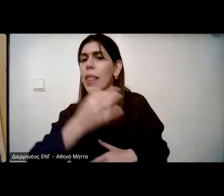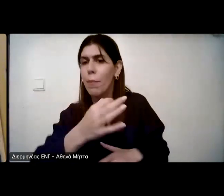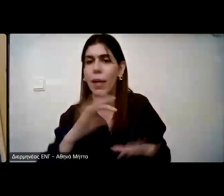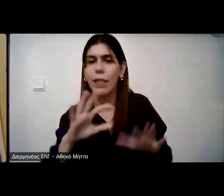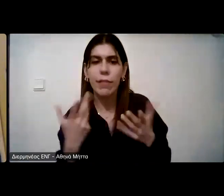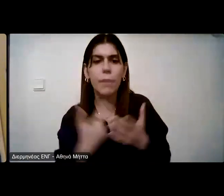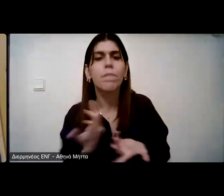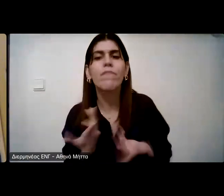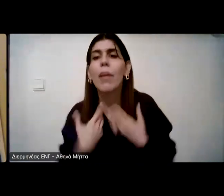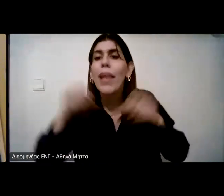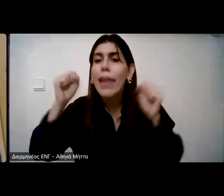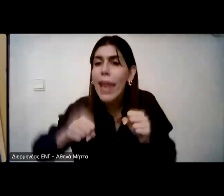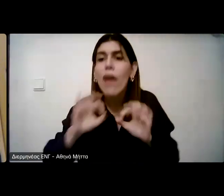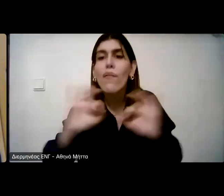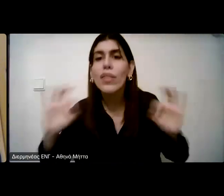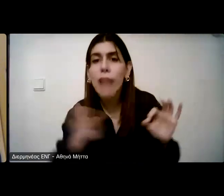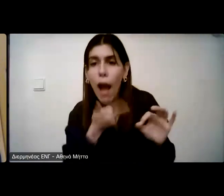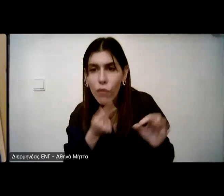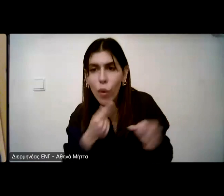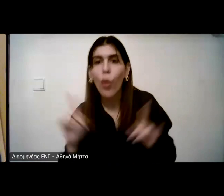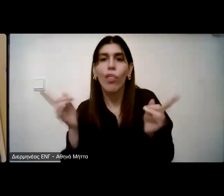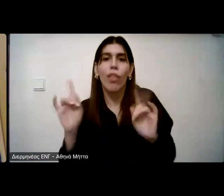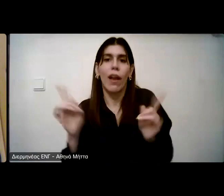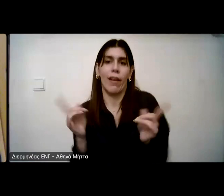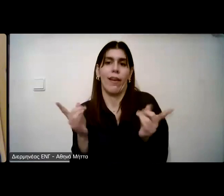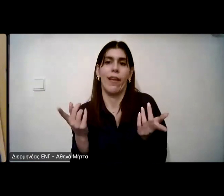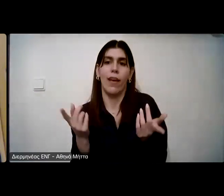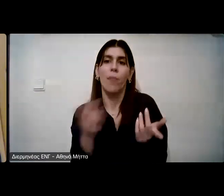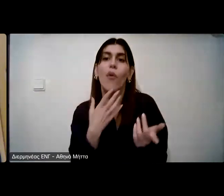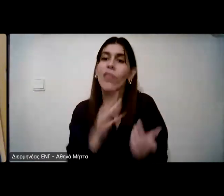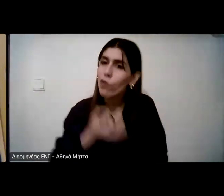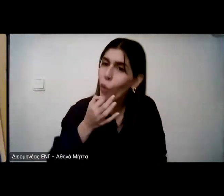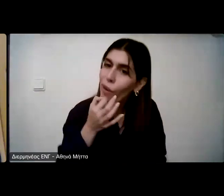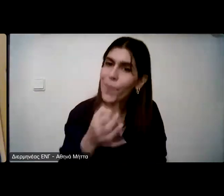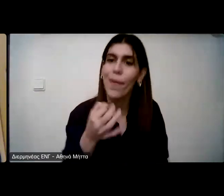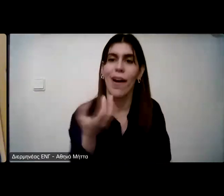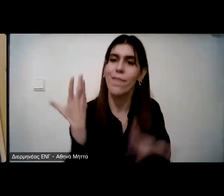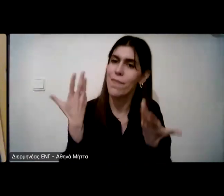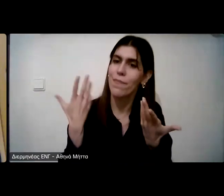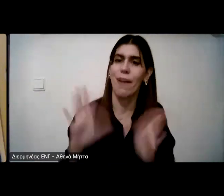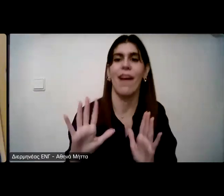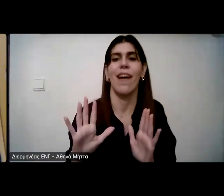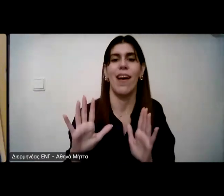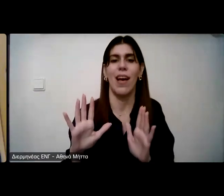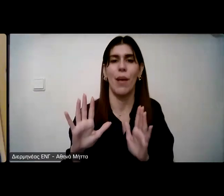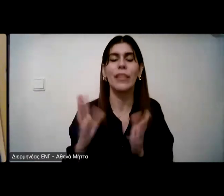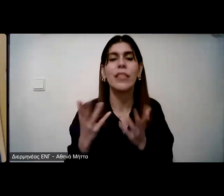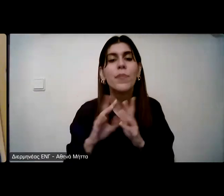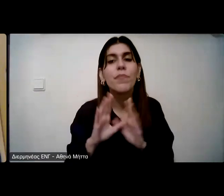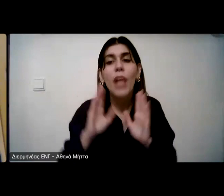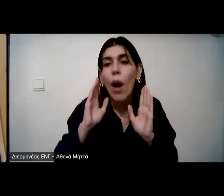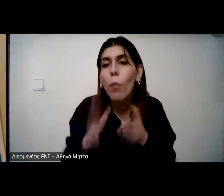Ναι, δεν είναι εύκολο, τίποτα δεν είναι εύκολο, γι' αυτό τόνισα ότι σε τελευταία ανάλυση μπορούμε να